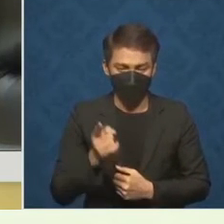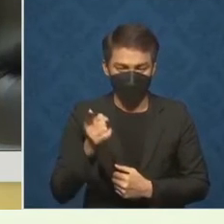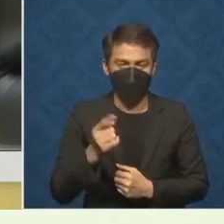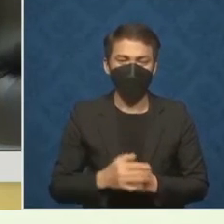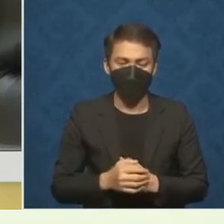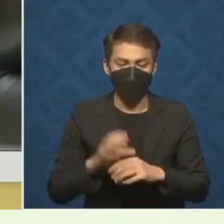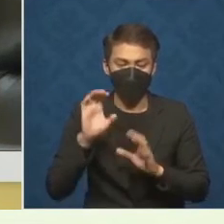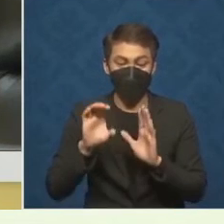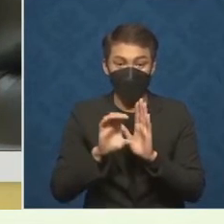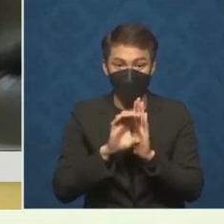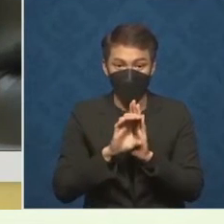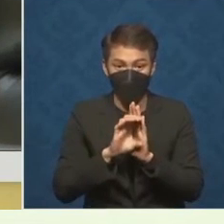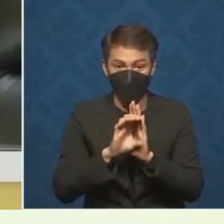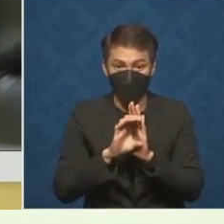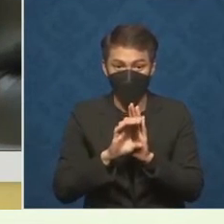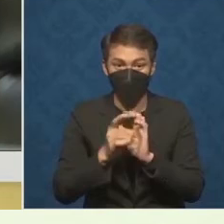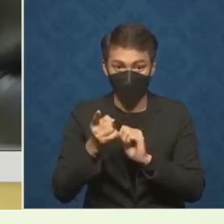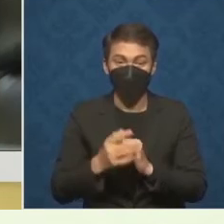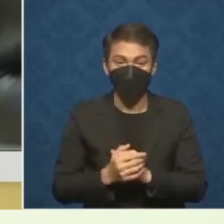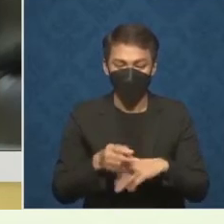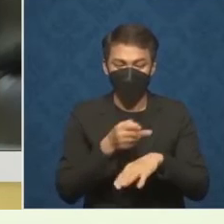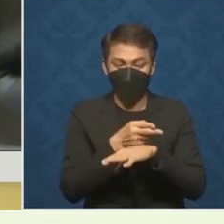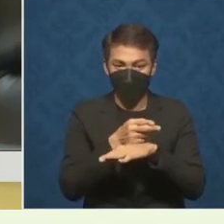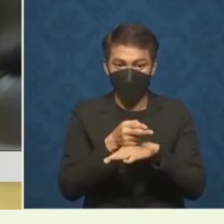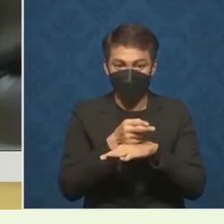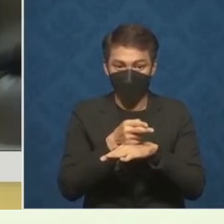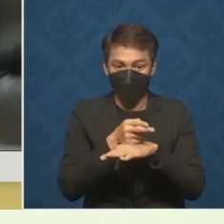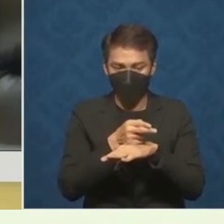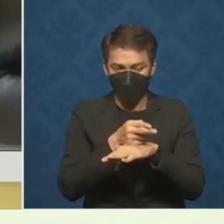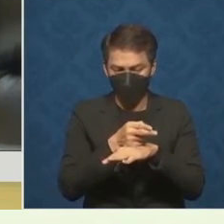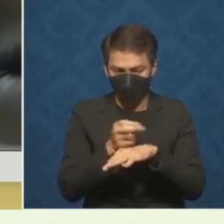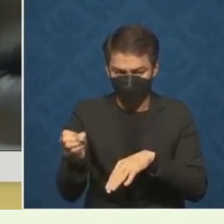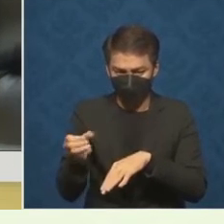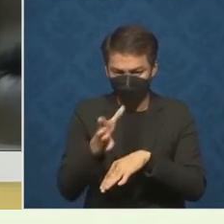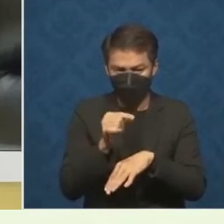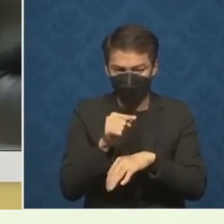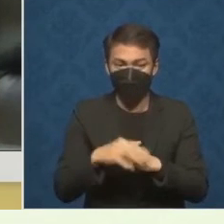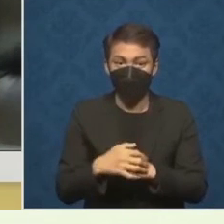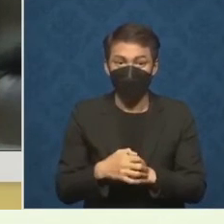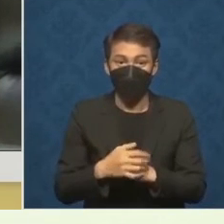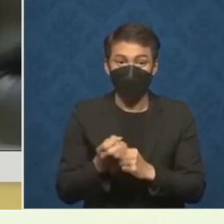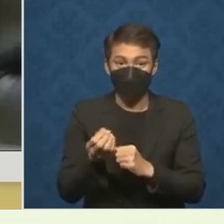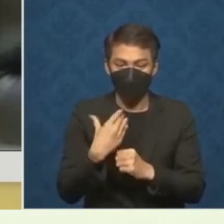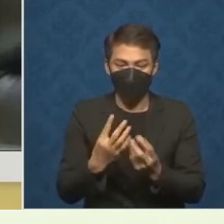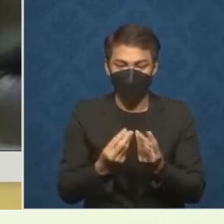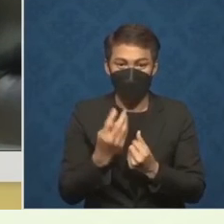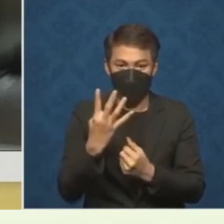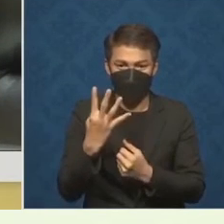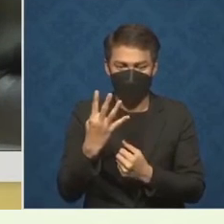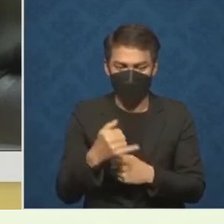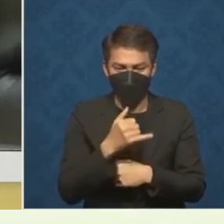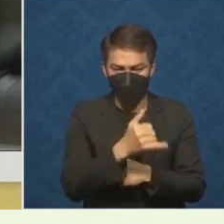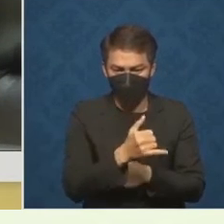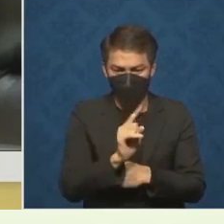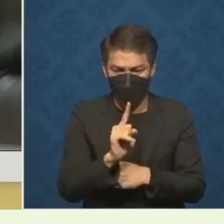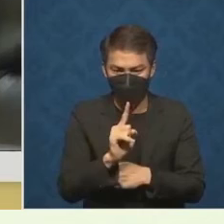พเอาคลิปที่มาถ่ายเนี่ยนะครับบอกว่าหมายเลข4ไปที่ไหนนะครับไปแจก